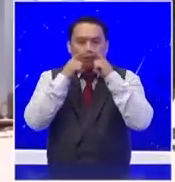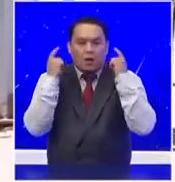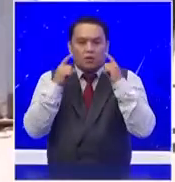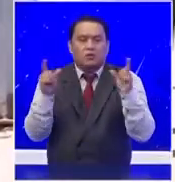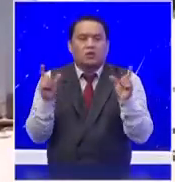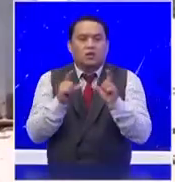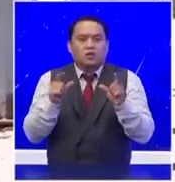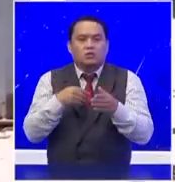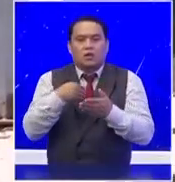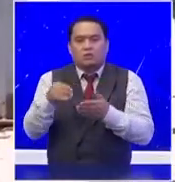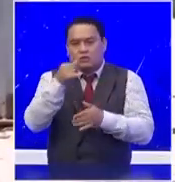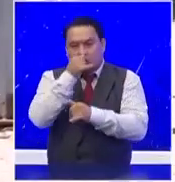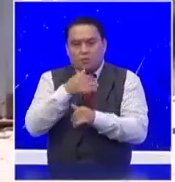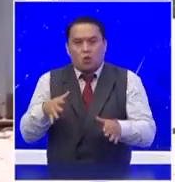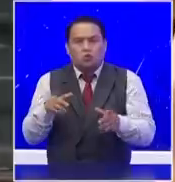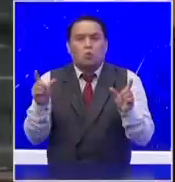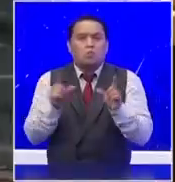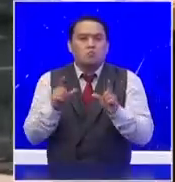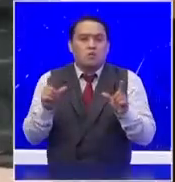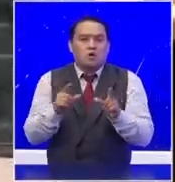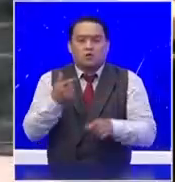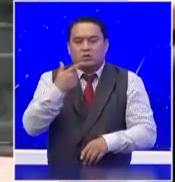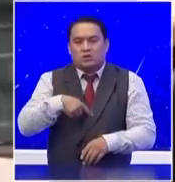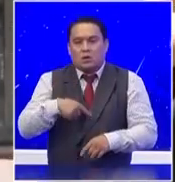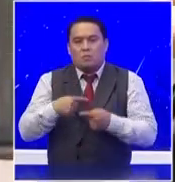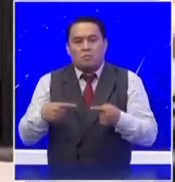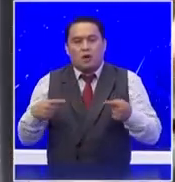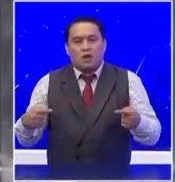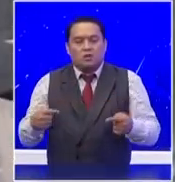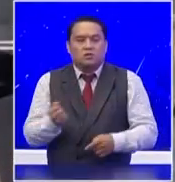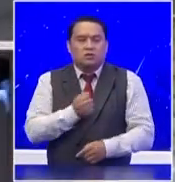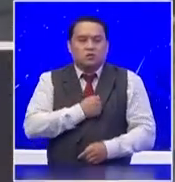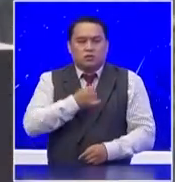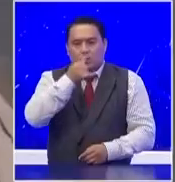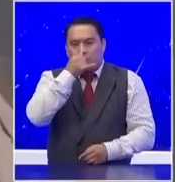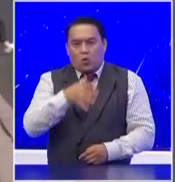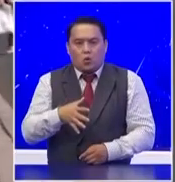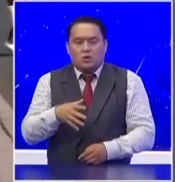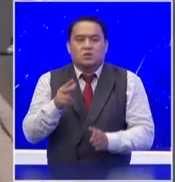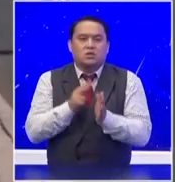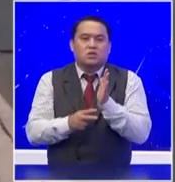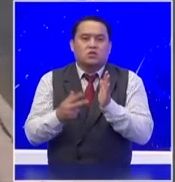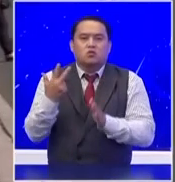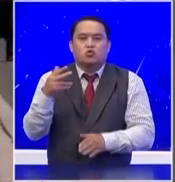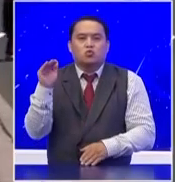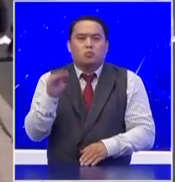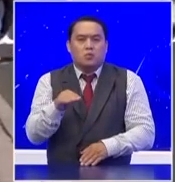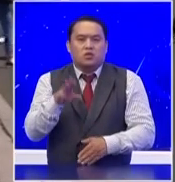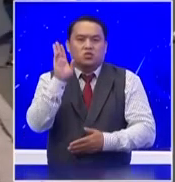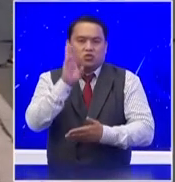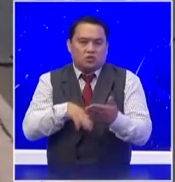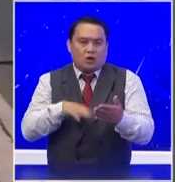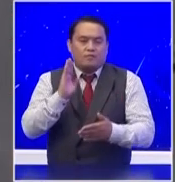дүкеннен нан да сатып ала алмайсыз. Маска тақпай өзіңізге не өзгеге жанашыр бола алмасаңыз 83 мың теңге айыппұл